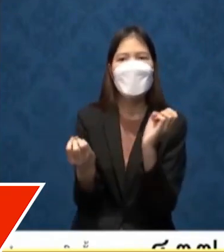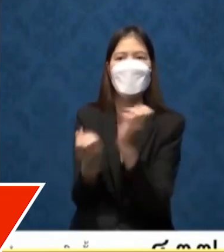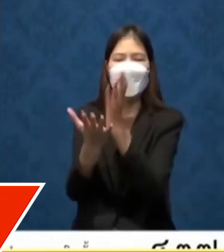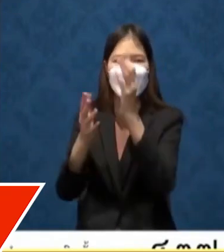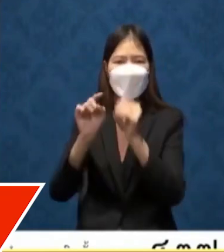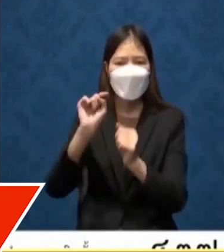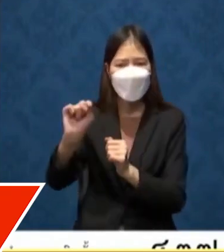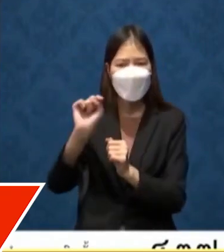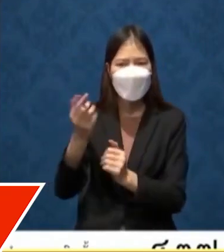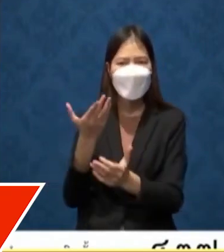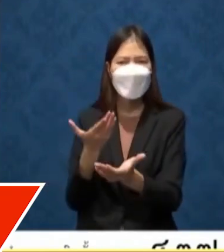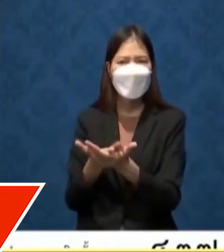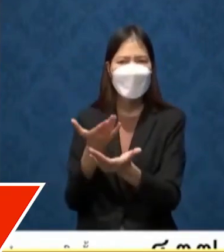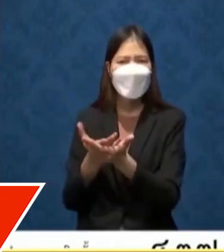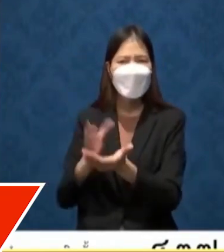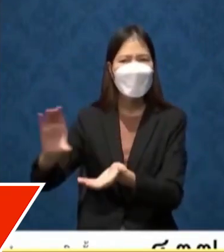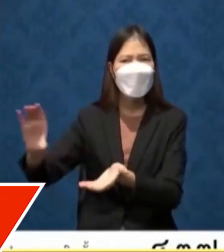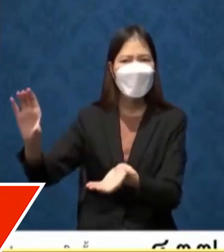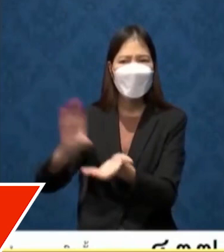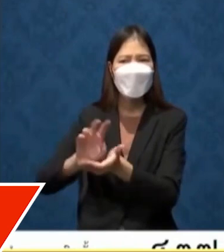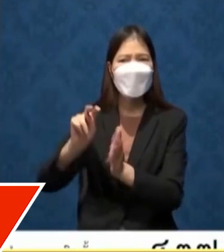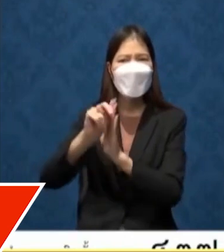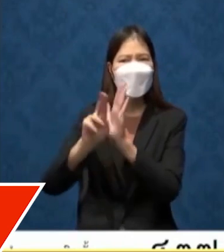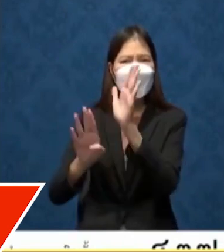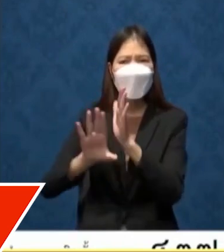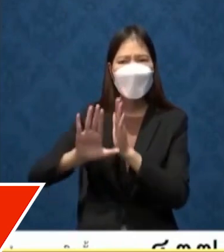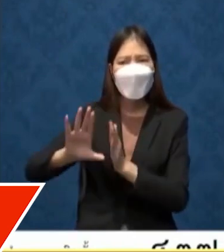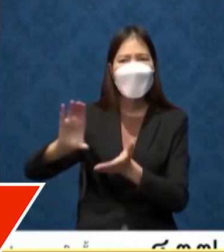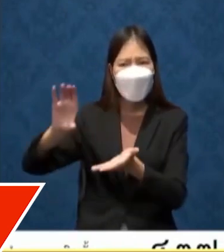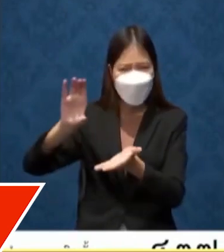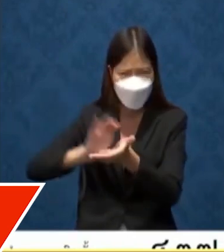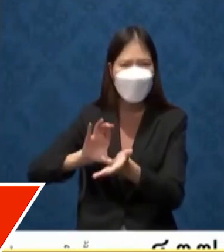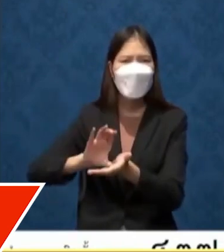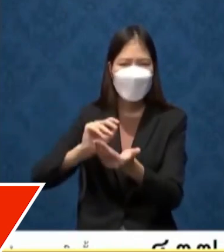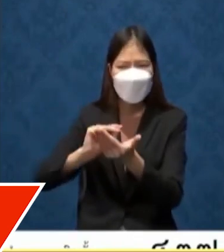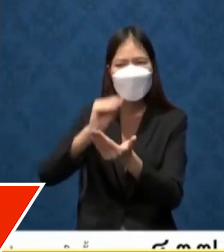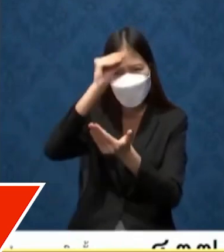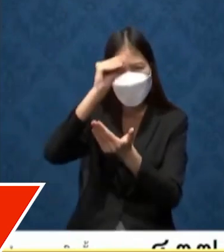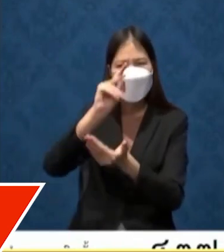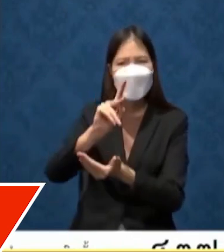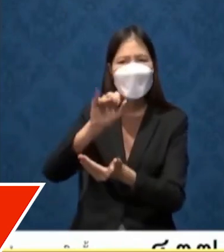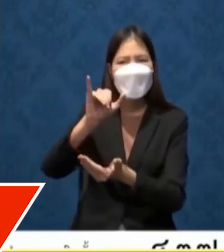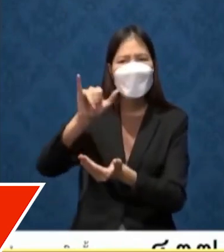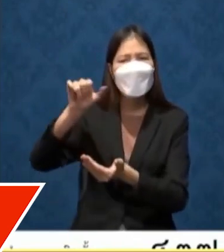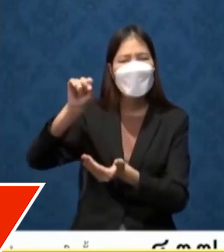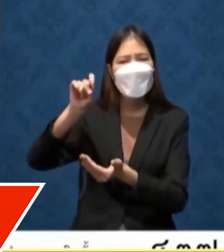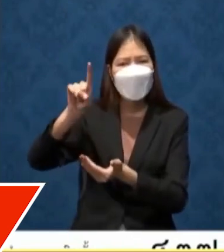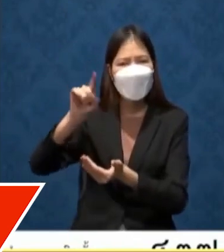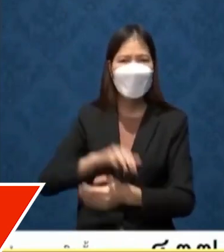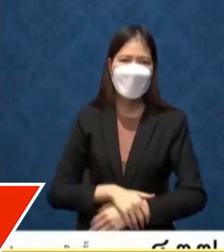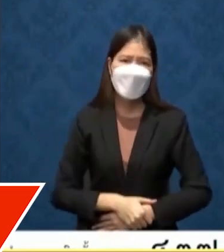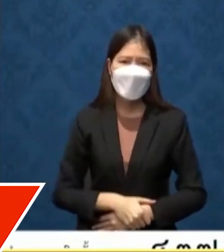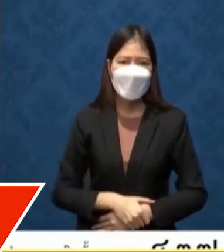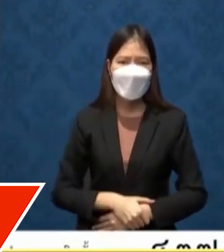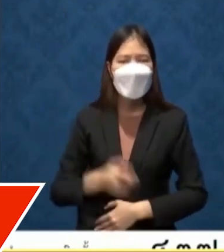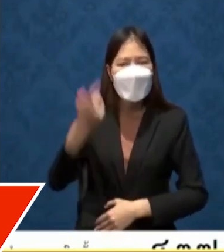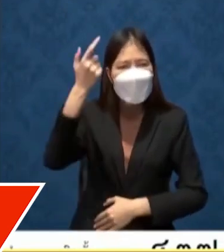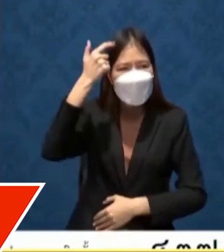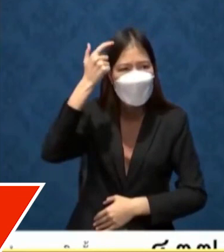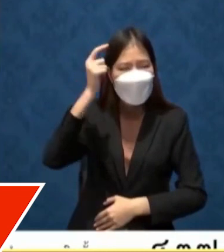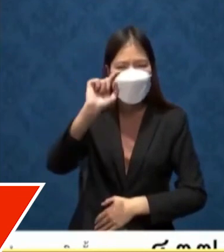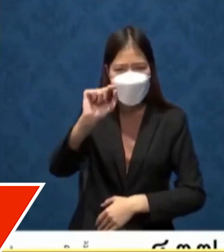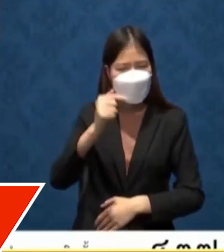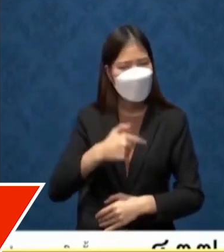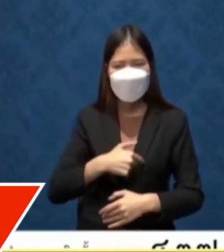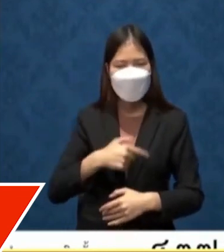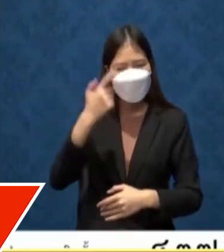องทุนให้กู้ยืมเพื่อการศึกษาซึ่งถ้าเป็นเหตุผลนี้ผมคิดว่าทางวุฒิสภาน่าจะมีความเข้าใจคลาดเคลื่อน